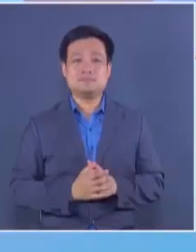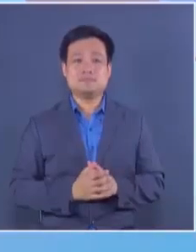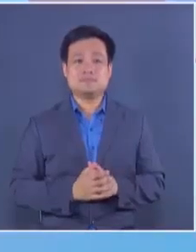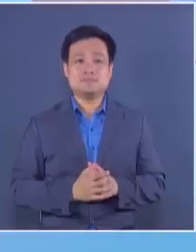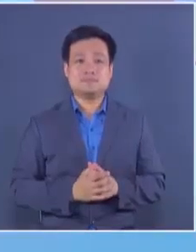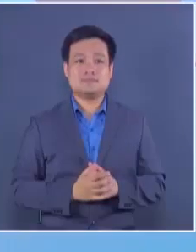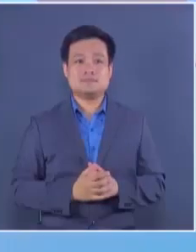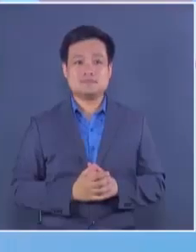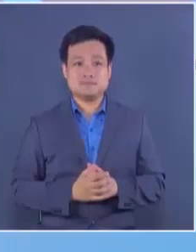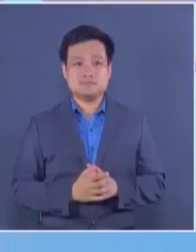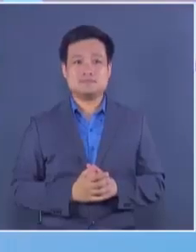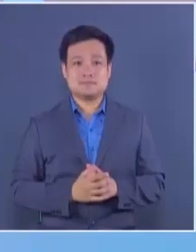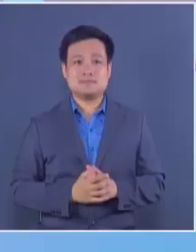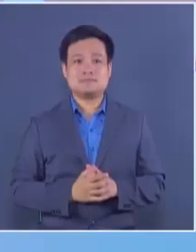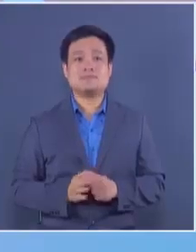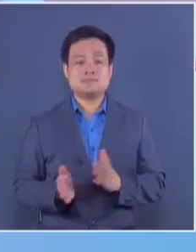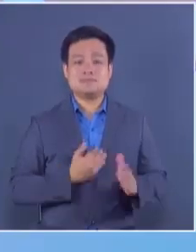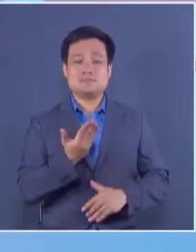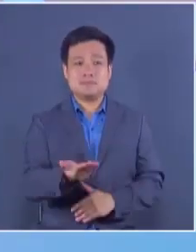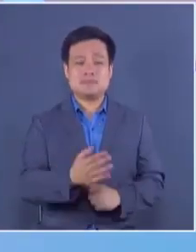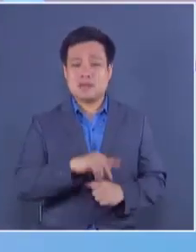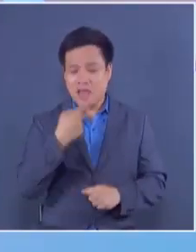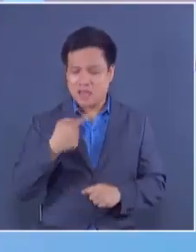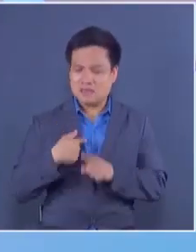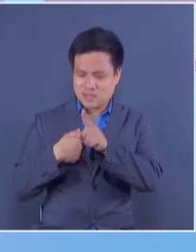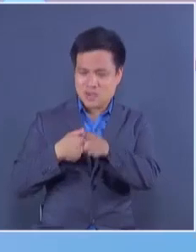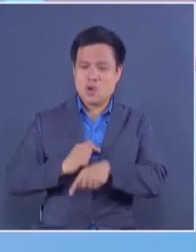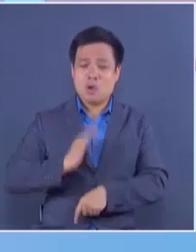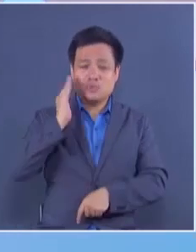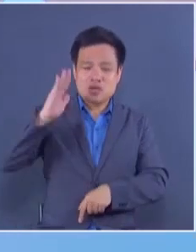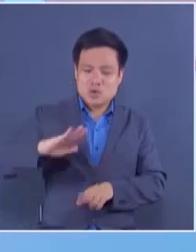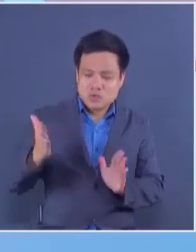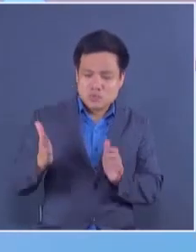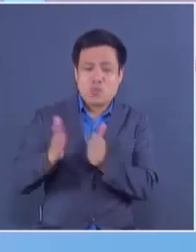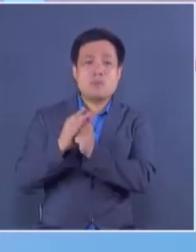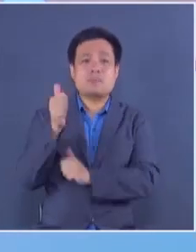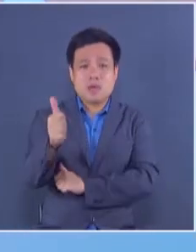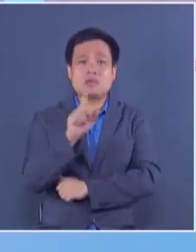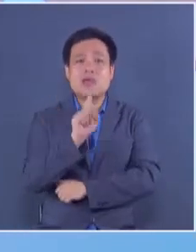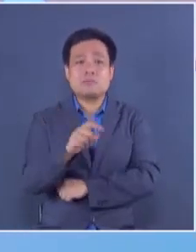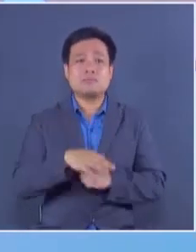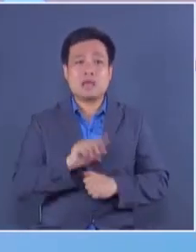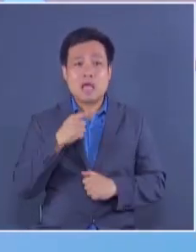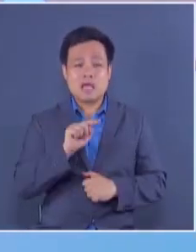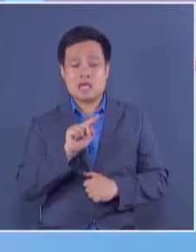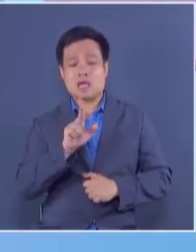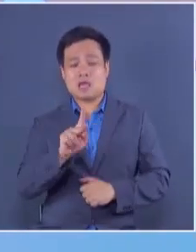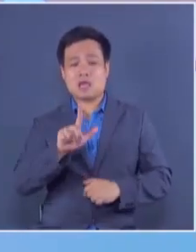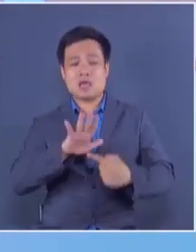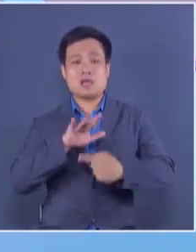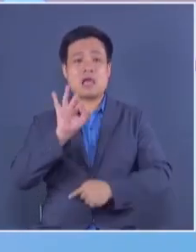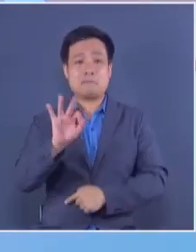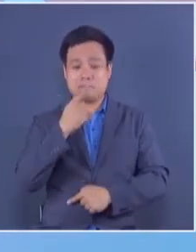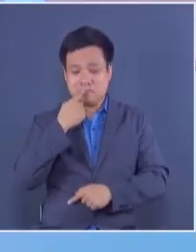ส่วนคราวนี้ขอฝากตัวเป็นน้องชายพี่แจ็คอีกคนนะคะสำหรับหนุ่มกรัฟคณาวุฒิค่ะหลังจากได้ลงสนามฟาดแข้